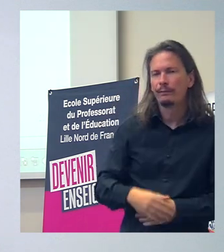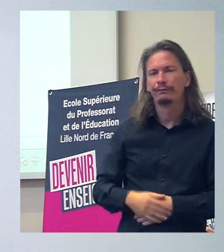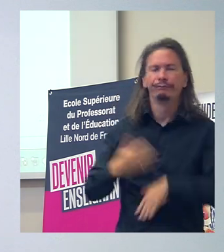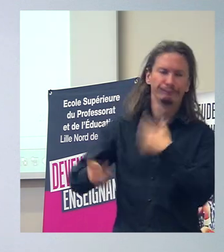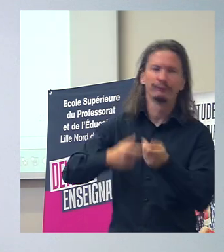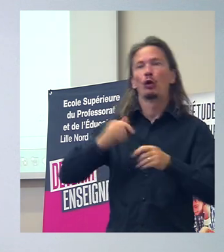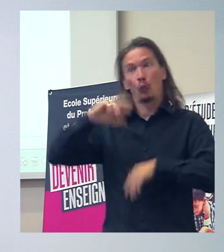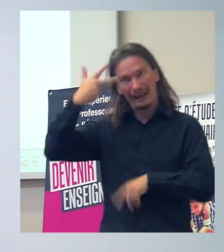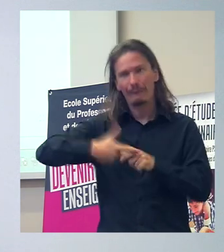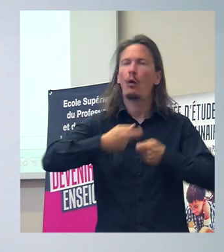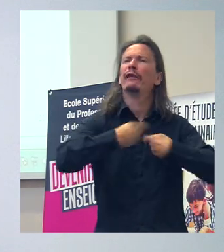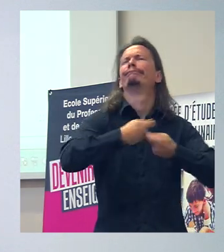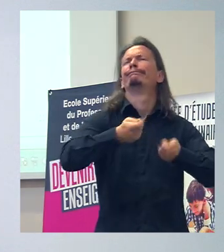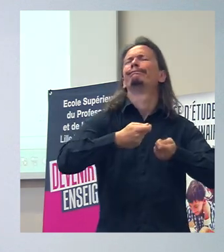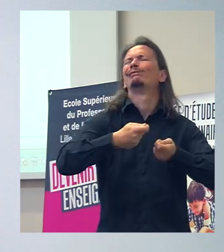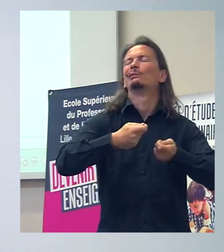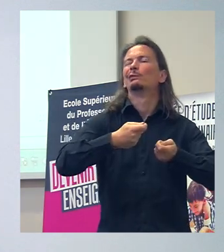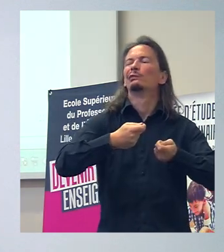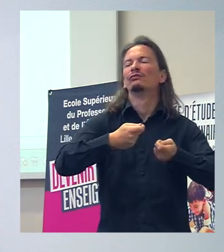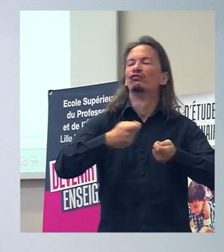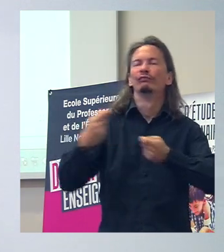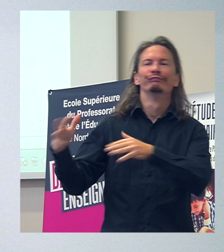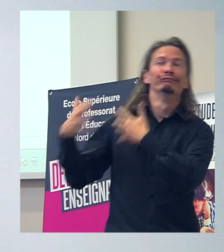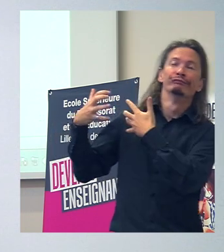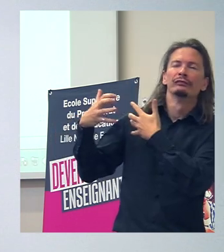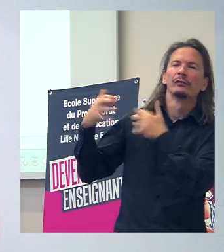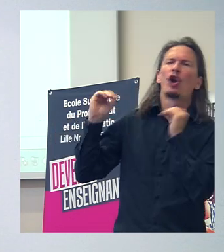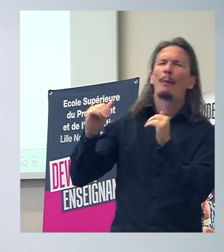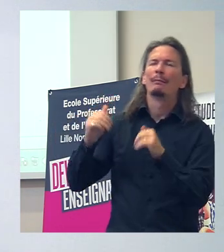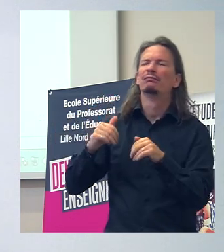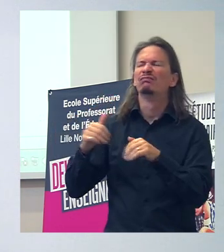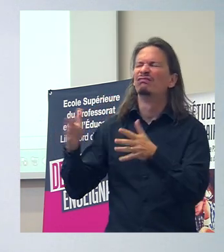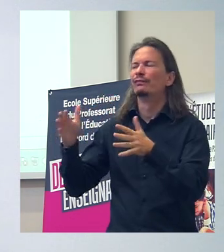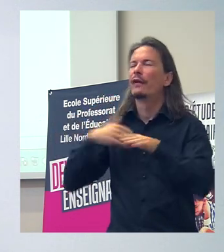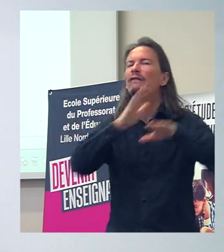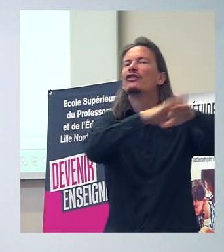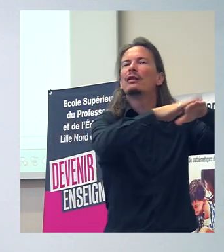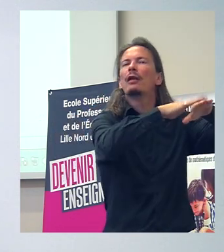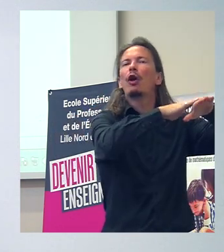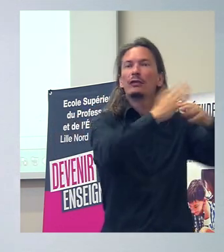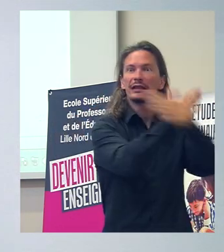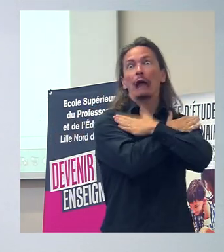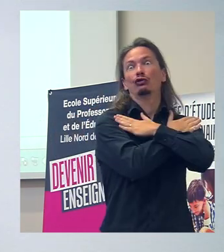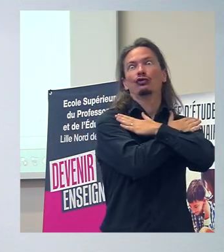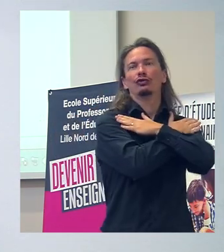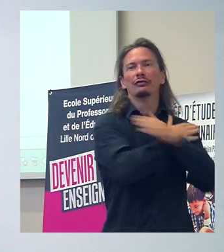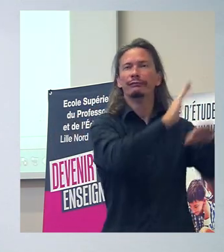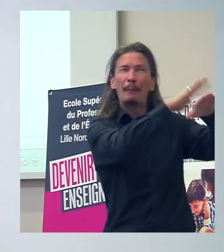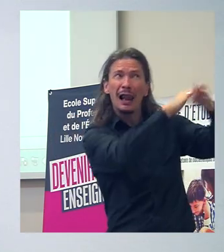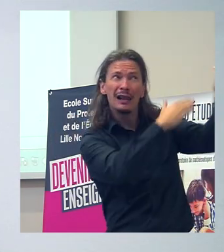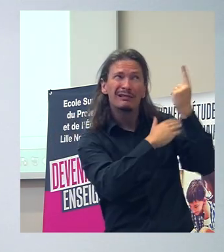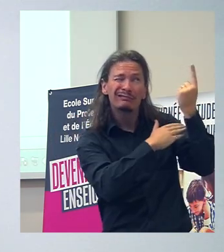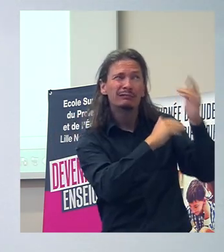la troisième distribution, il se dit « Bon, cette fois-ci, je vais quand même prendre conseil. » Et il appelle Deg, le sage du royaume, qui lui